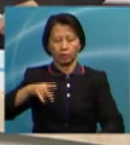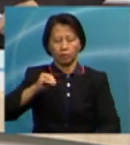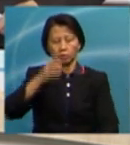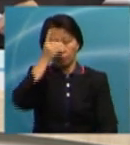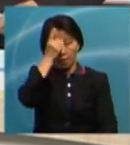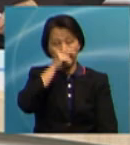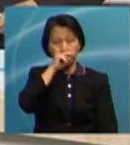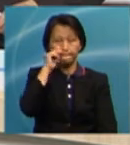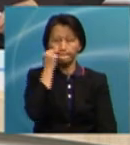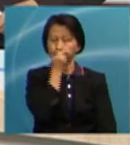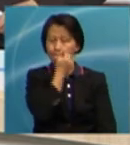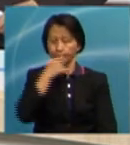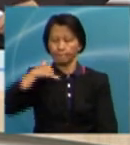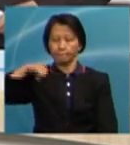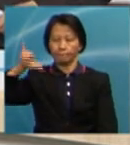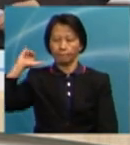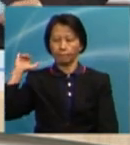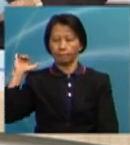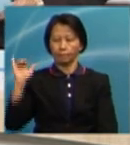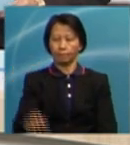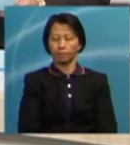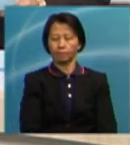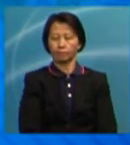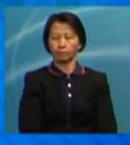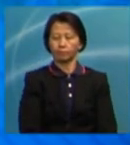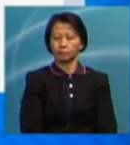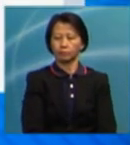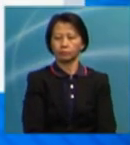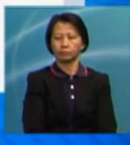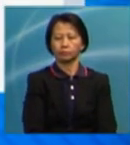Datuk Seri Najib Tun Razak semalam